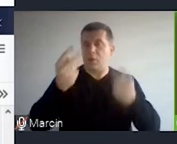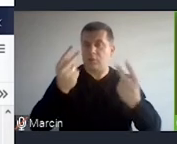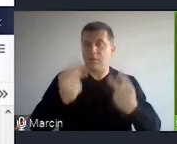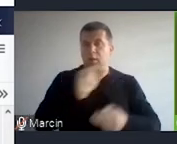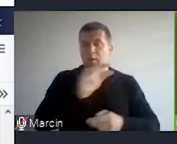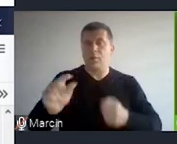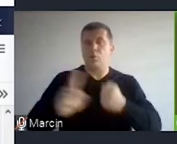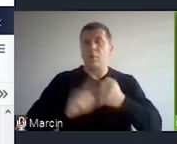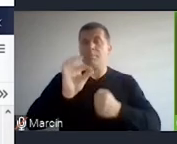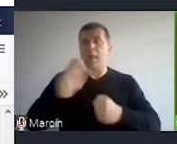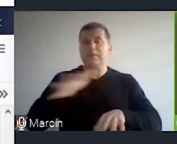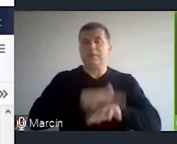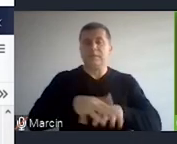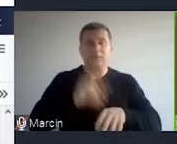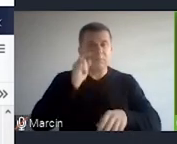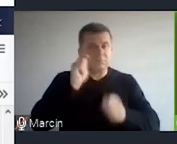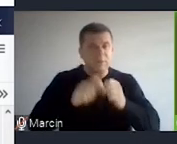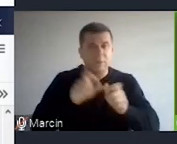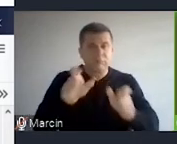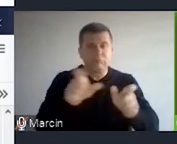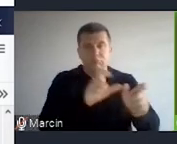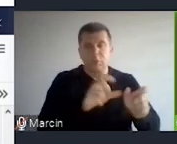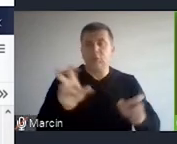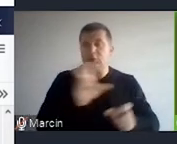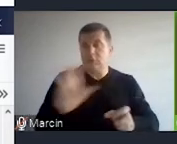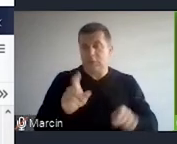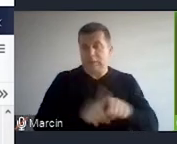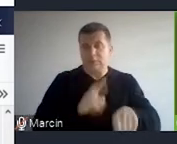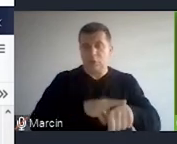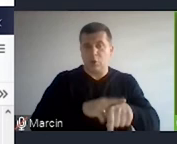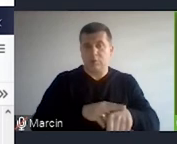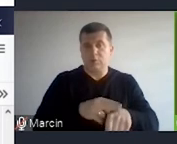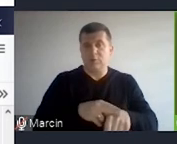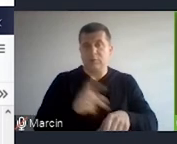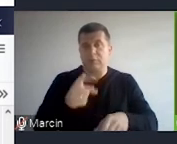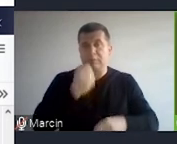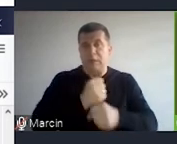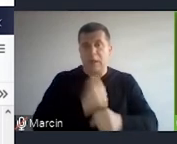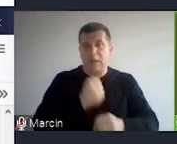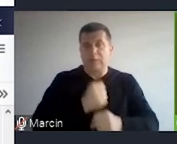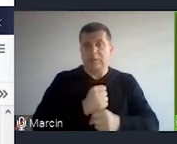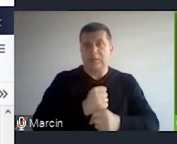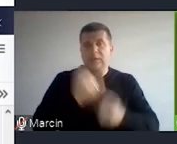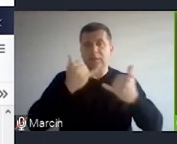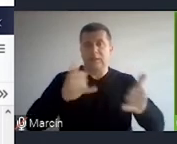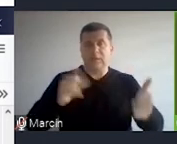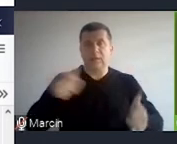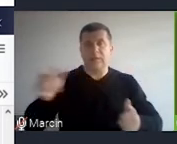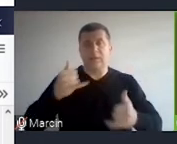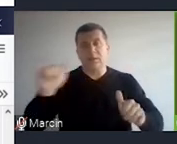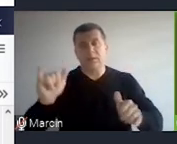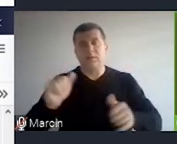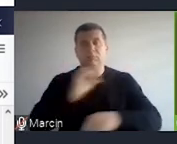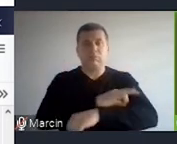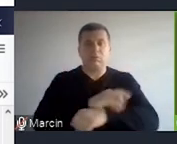nim system śledzi, czy w tych samych godzinach nie wykazujecie Państwo pracy w innym podmiocie, w